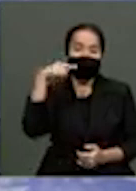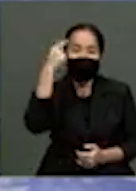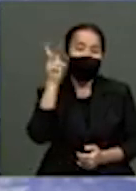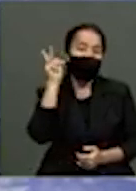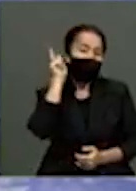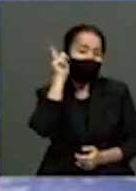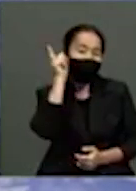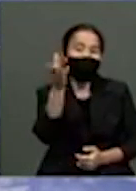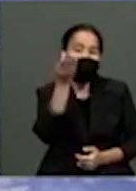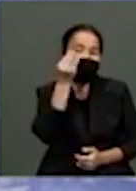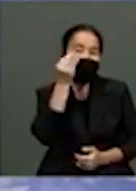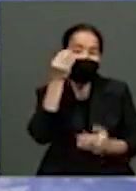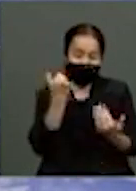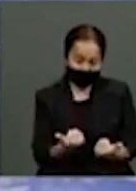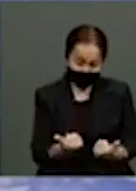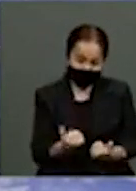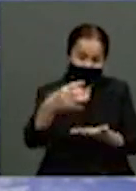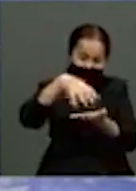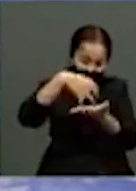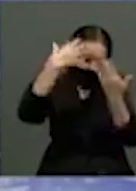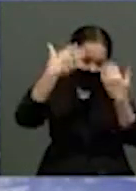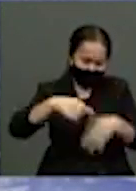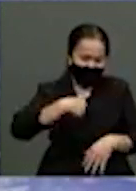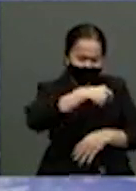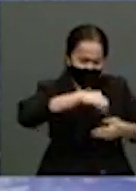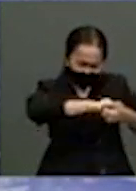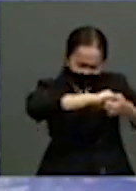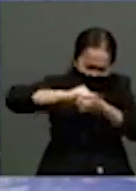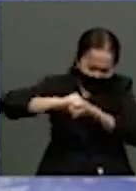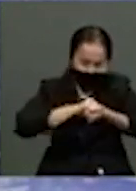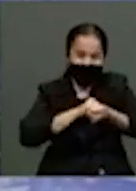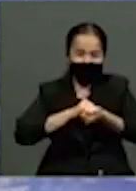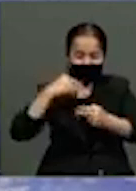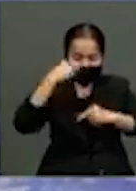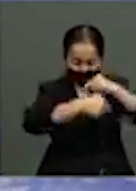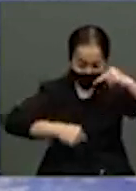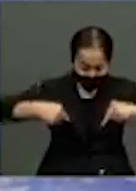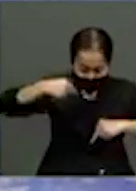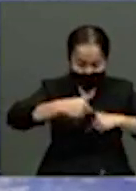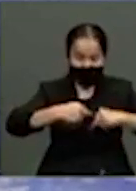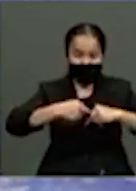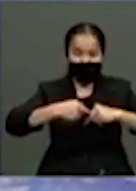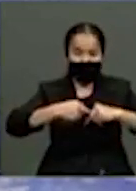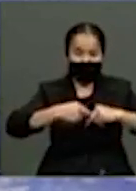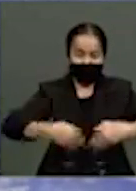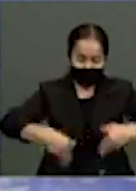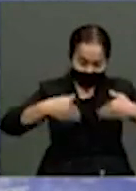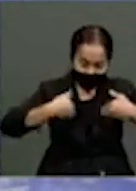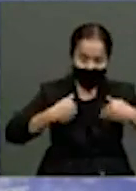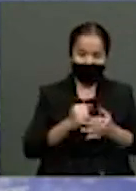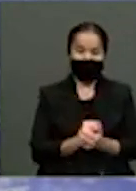ราได้พูดในวันนี้ขอท่านได้ช่วยกันในการที่จะดูแลสุขลักษณะอนามัยอย่างที่เคยบอก